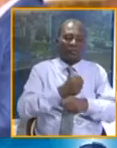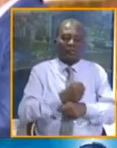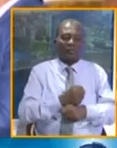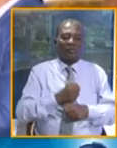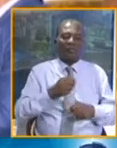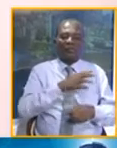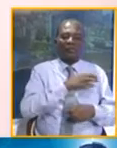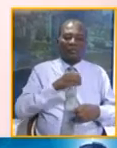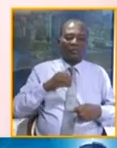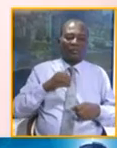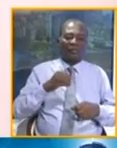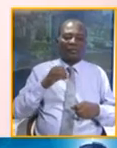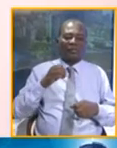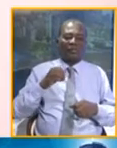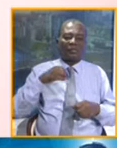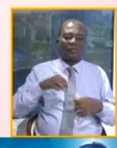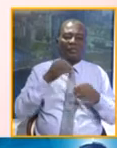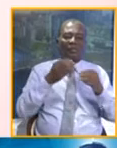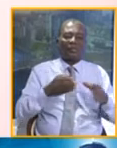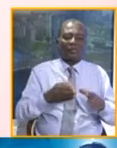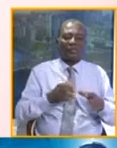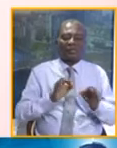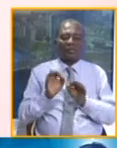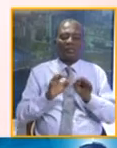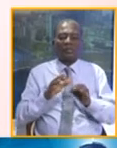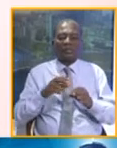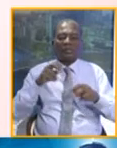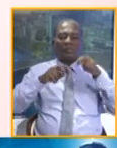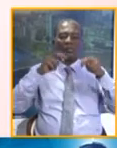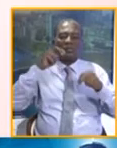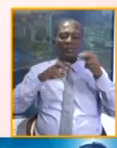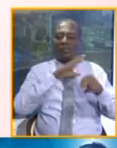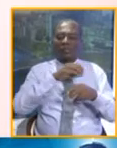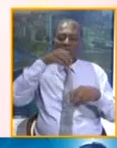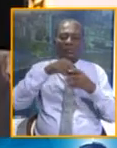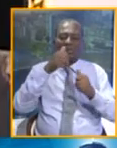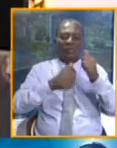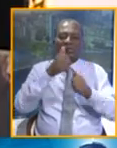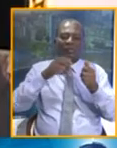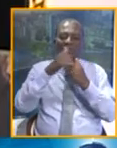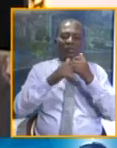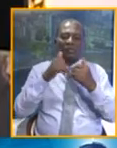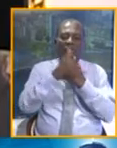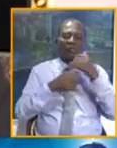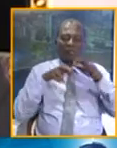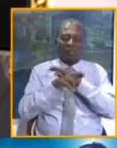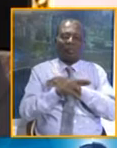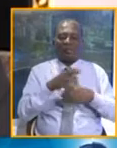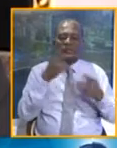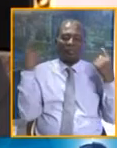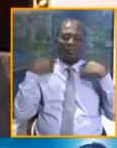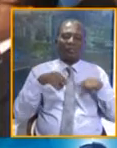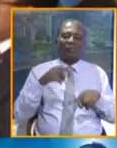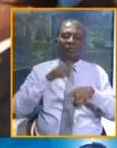Mohamed, dit Farmajo. Ce vote entend débloquer la crise politique dans laquelle le pays est entré le 8 février dernier, lorsque